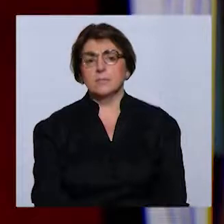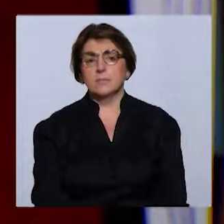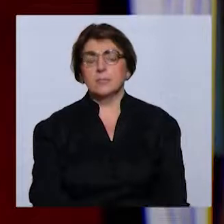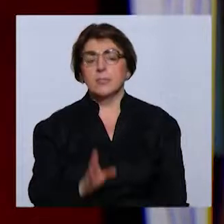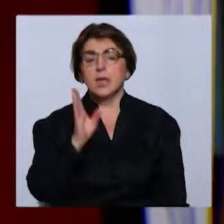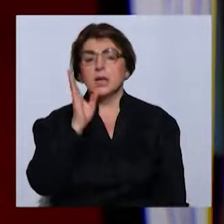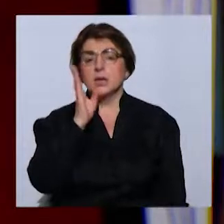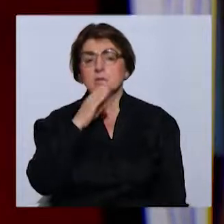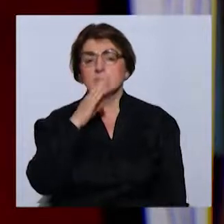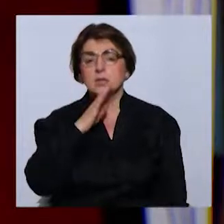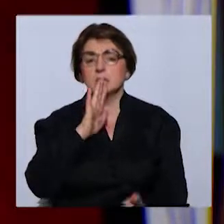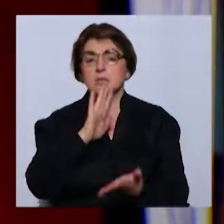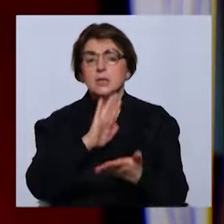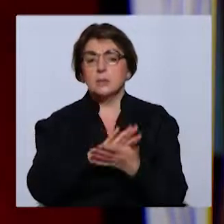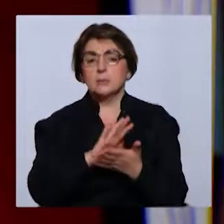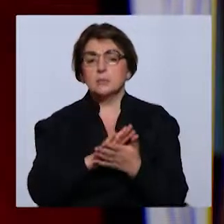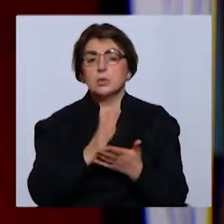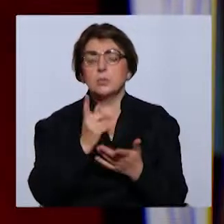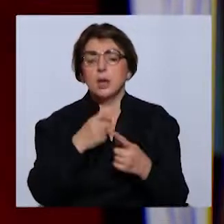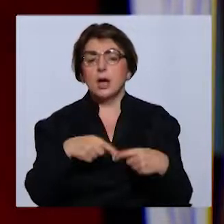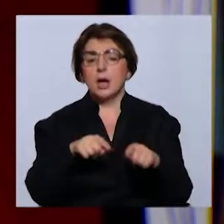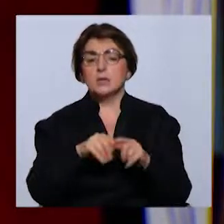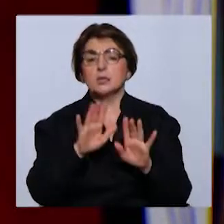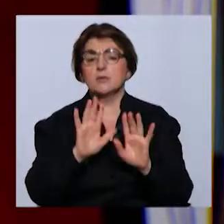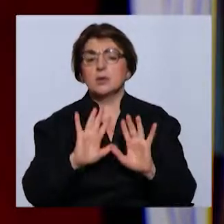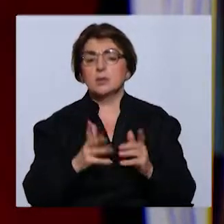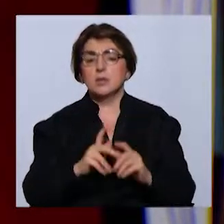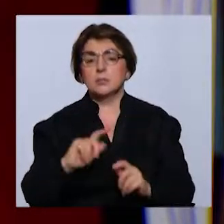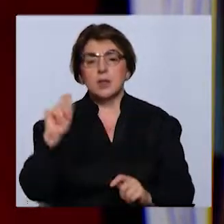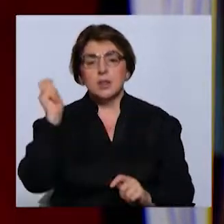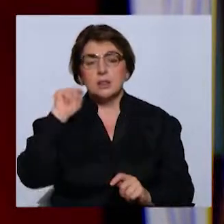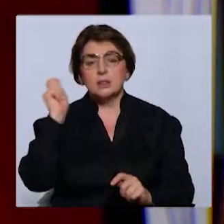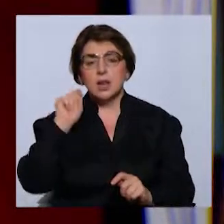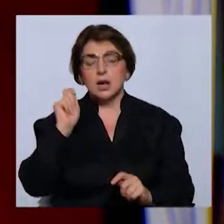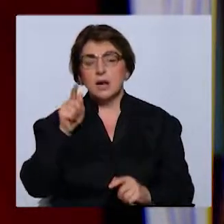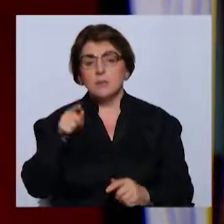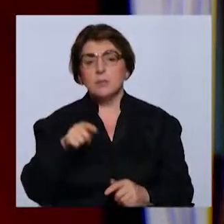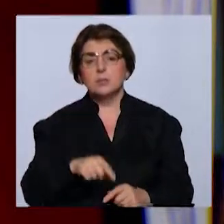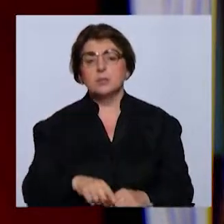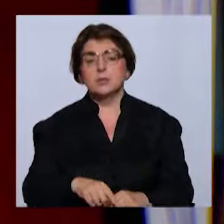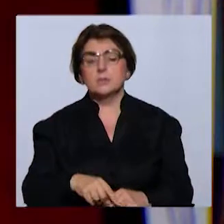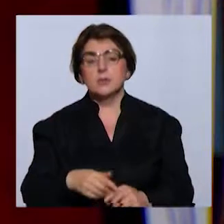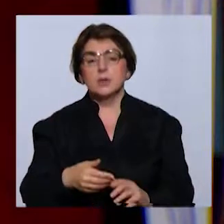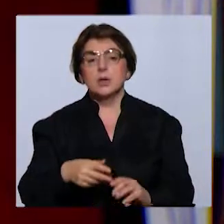წყლის დაბინძურება ასევე ხდება საყოფაცხოვრებო ნარჩენებით.